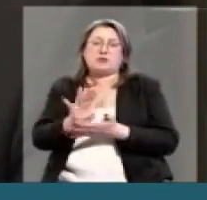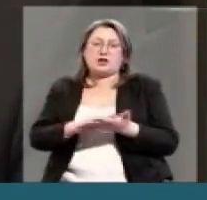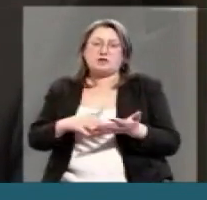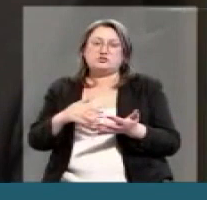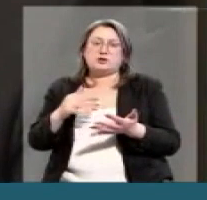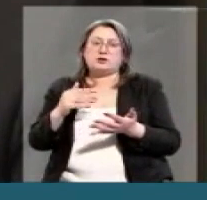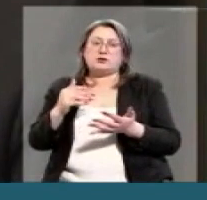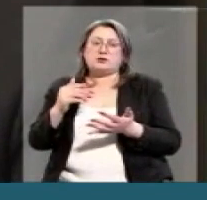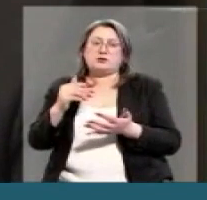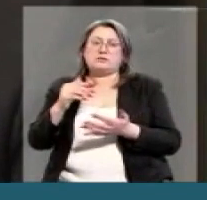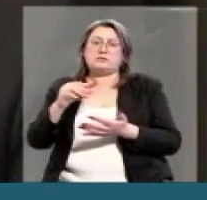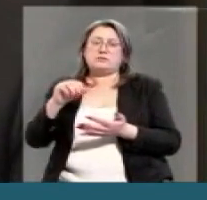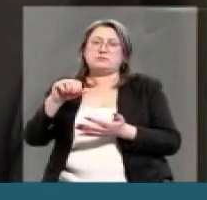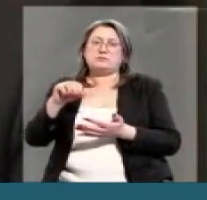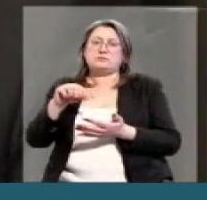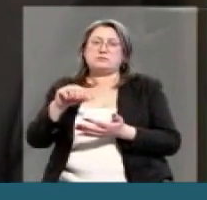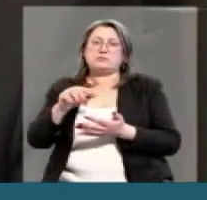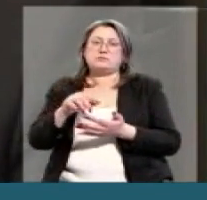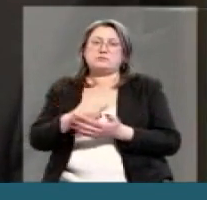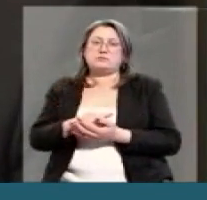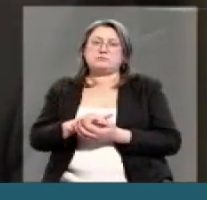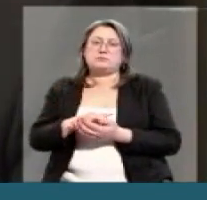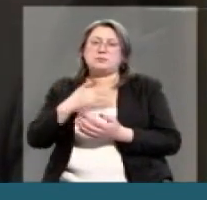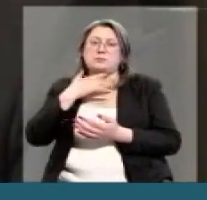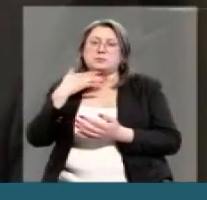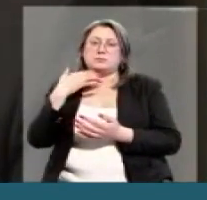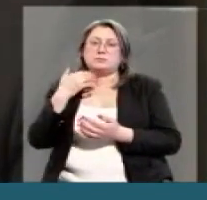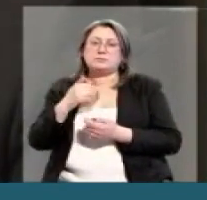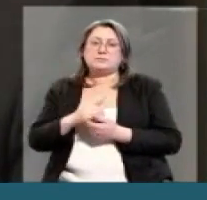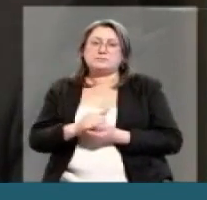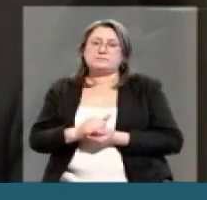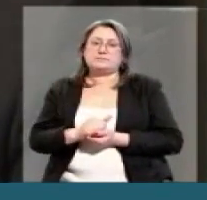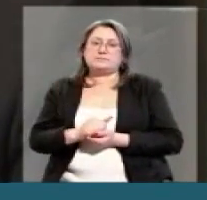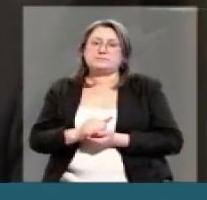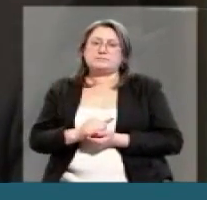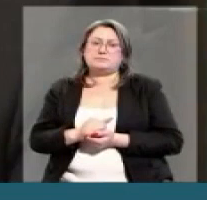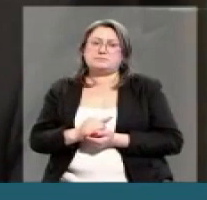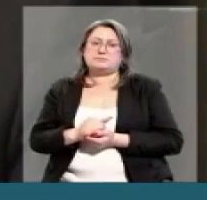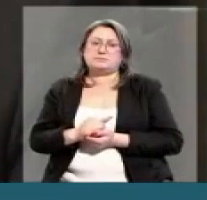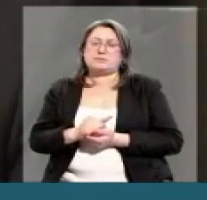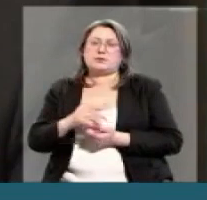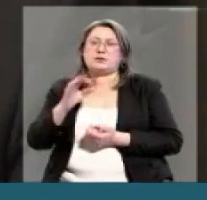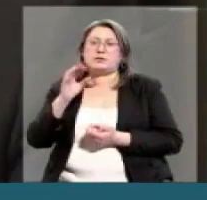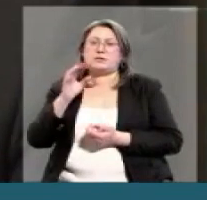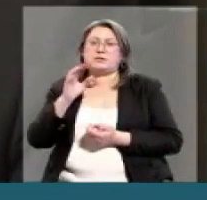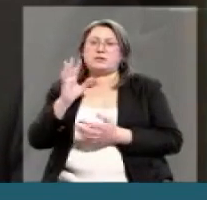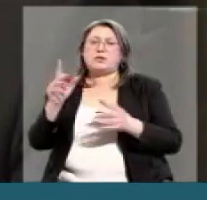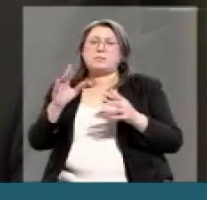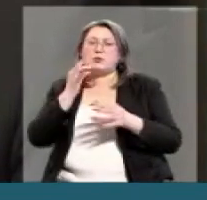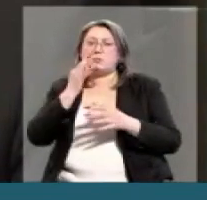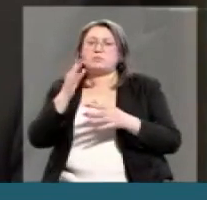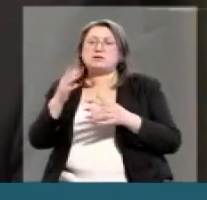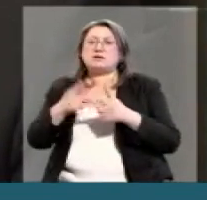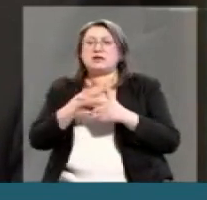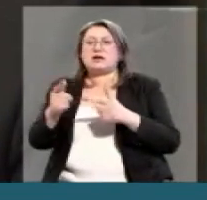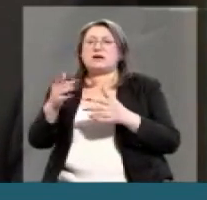дальнейшее привлечение данного должностного лица путем многочисленных там периодов времени к уголовной или